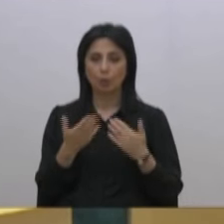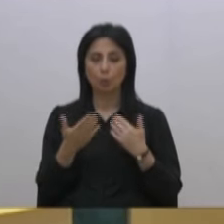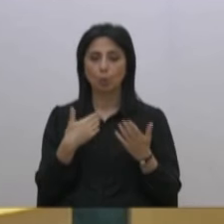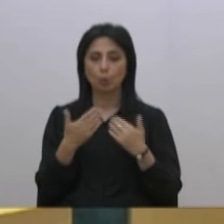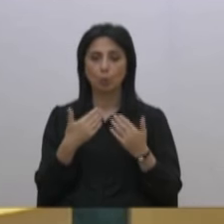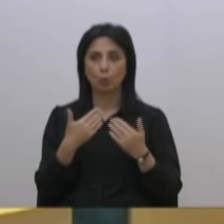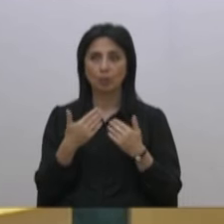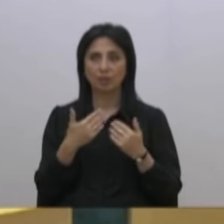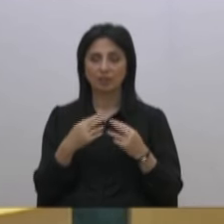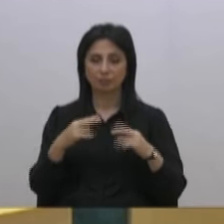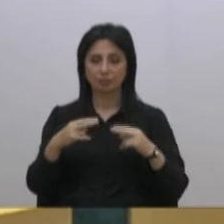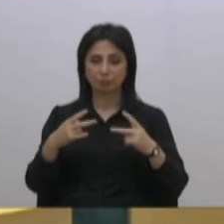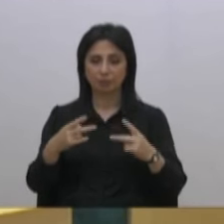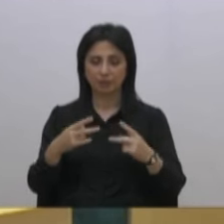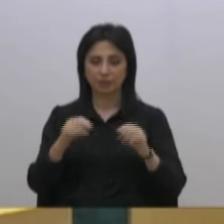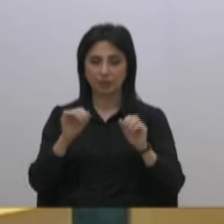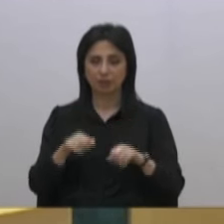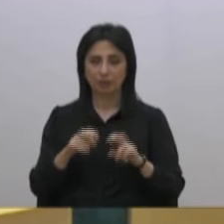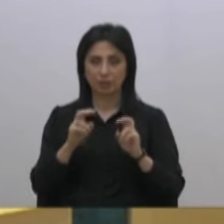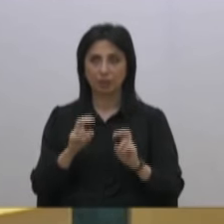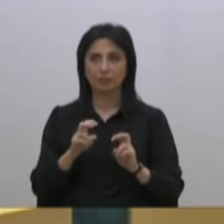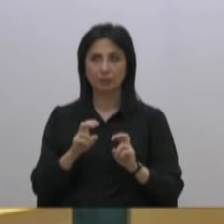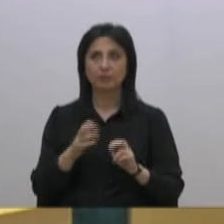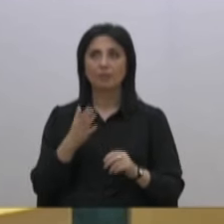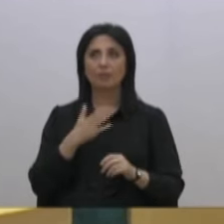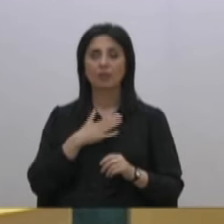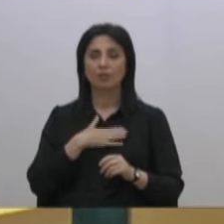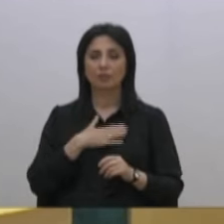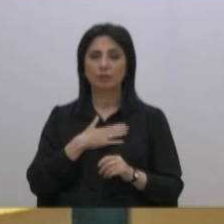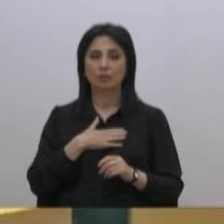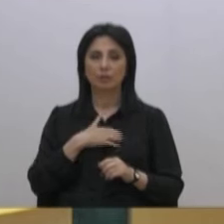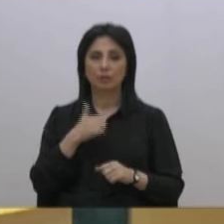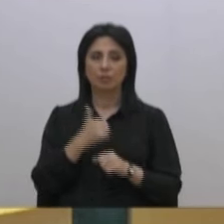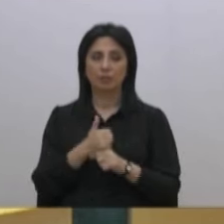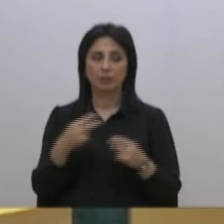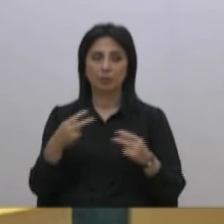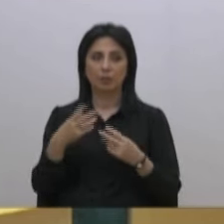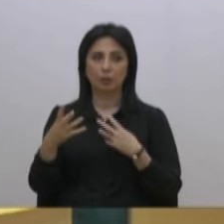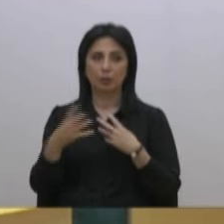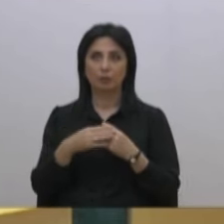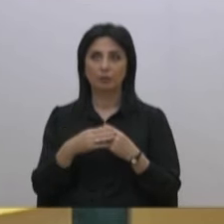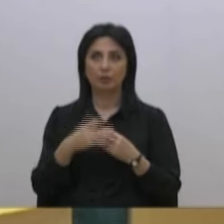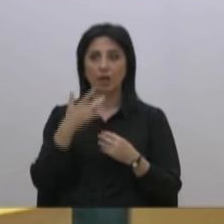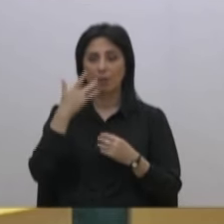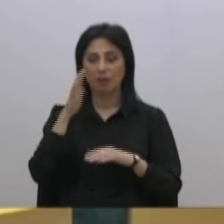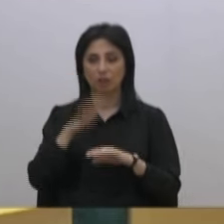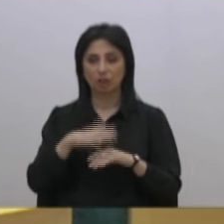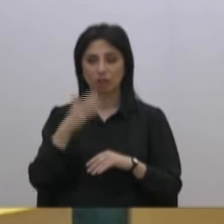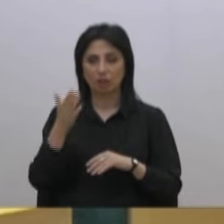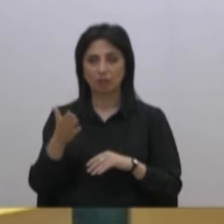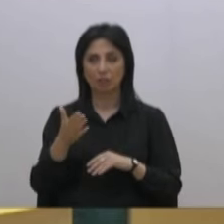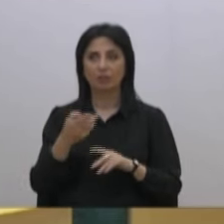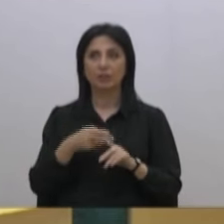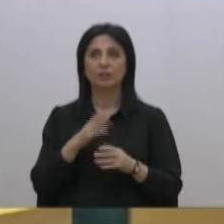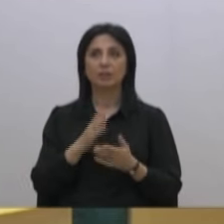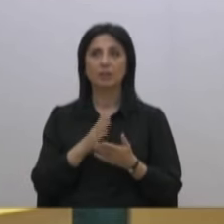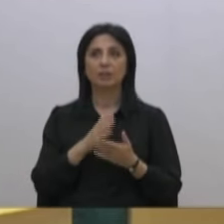ურთიერთობების გადატვირთვის საშუალებას ჩვენს მთავარ პარტნიორებთან, ეს არის ამერიკის შეერთებული შტატები, ეს